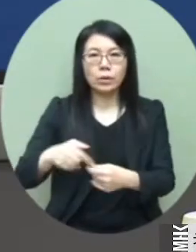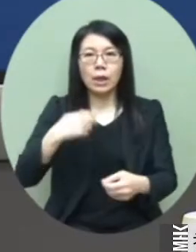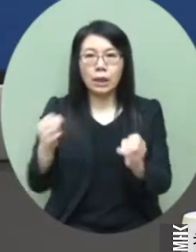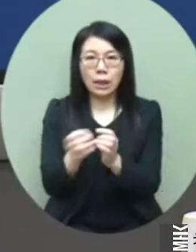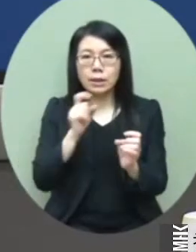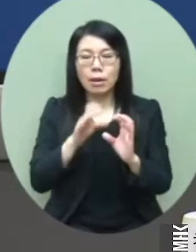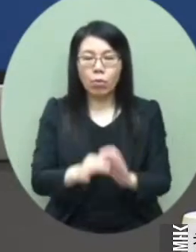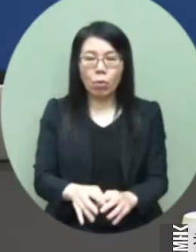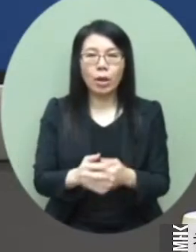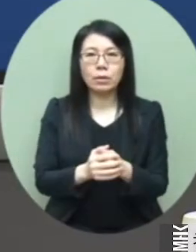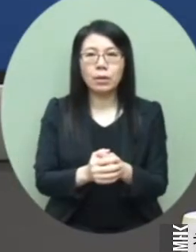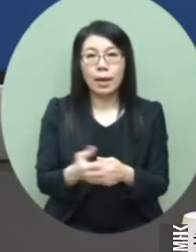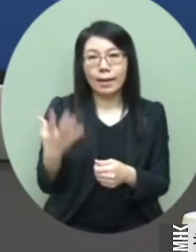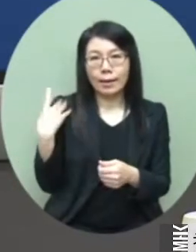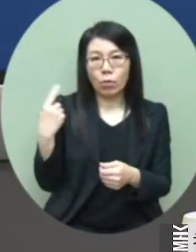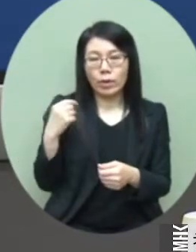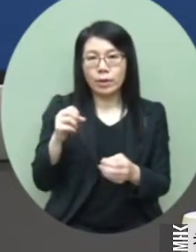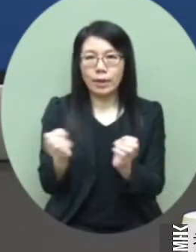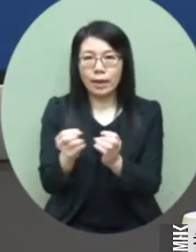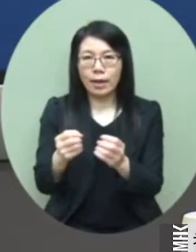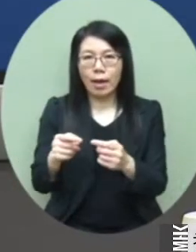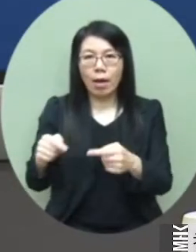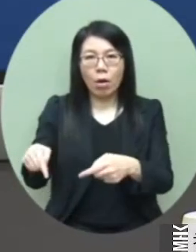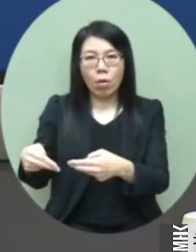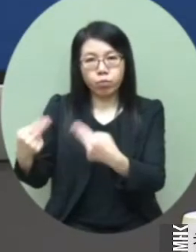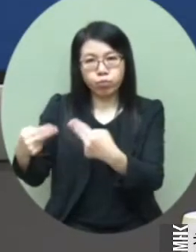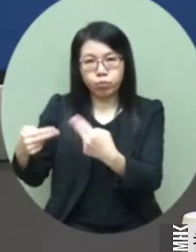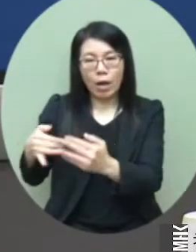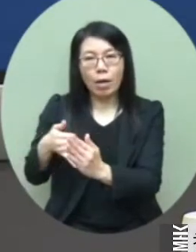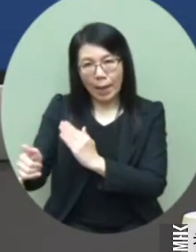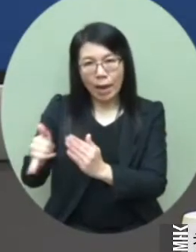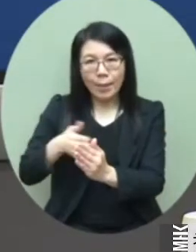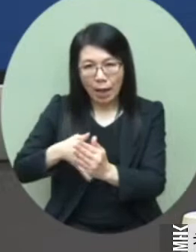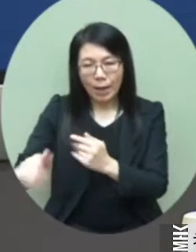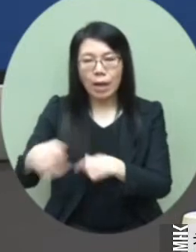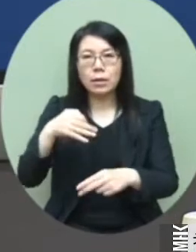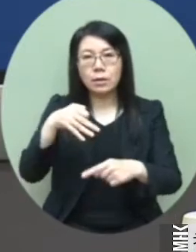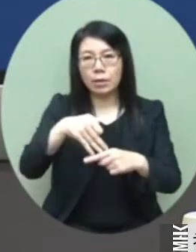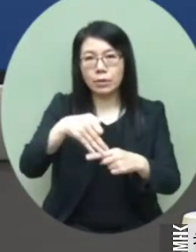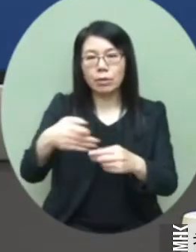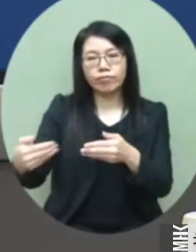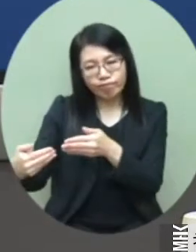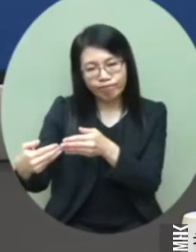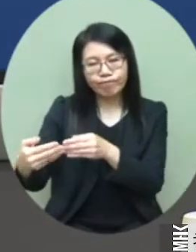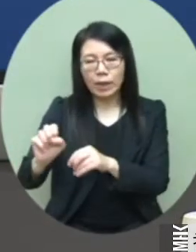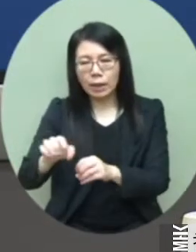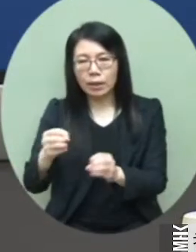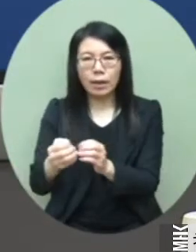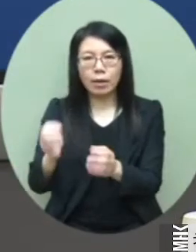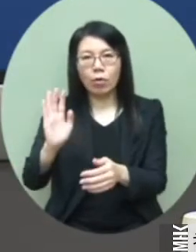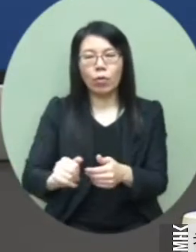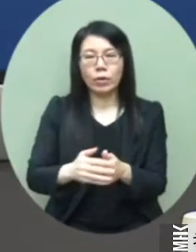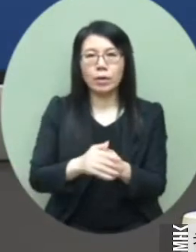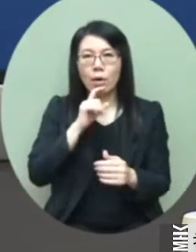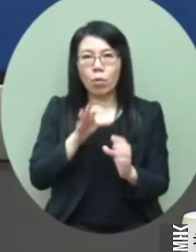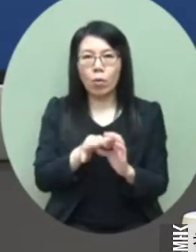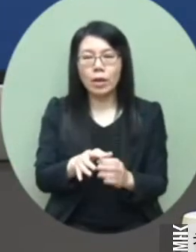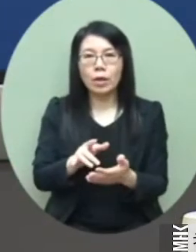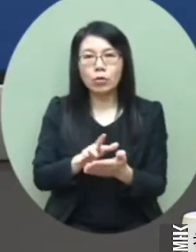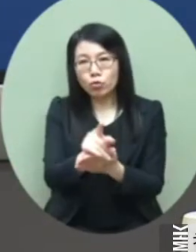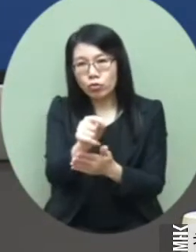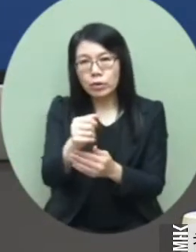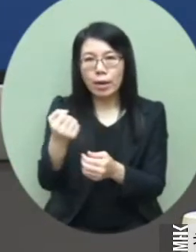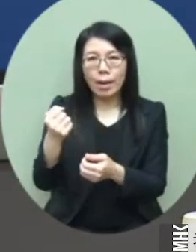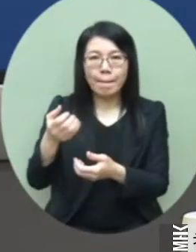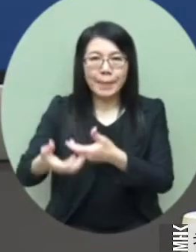傾當舊年嘅時候傾通關，今年嘅時候咧喺深圳對接下，即係點樣可以有啲專班，咁